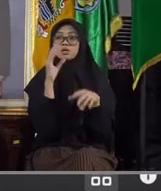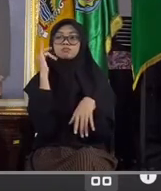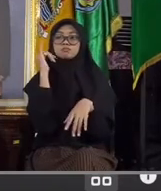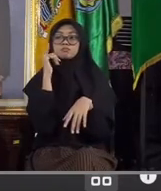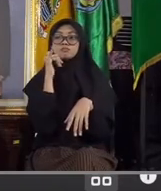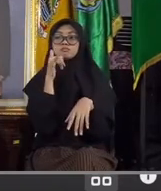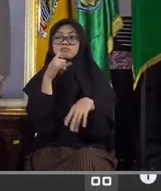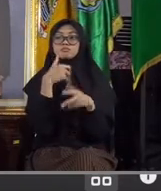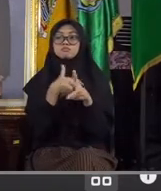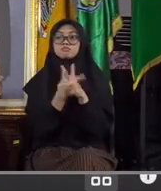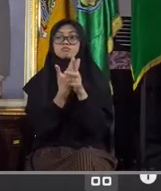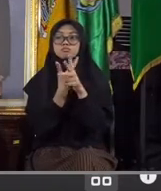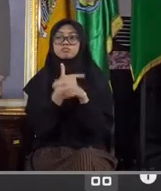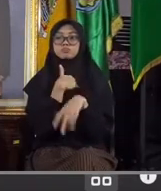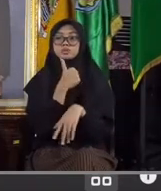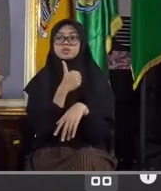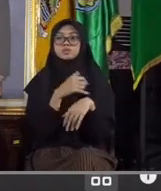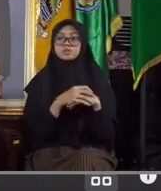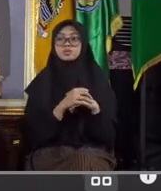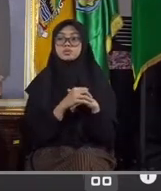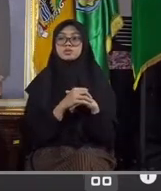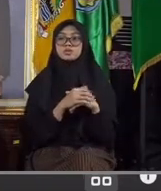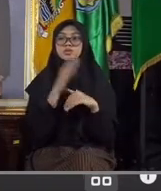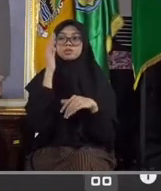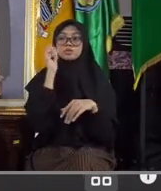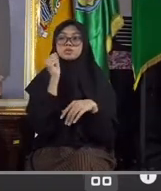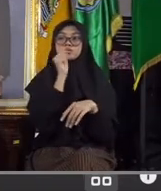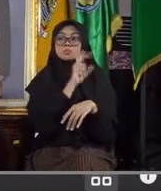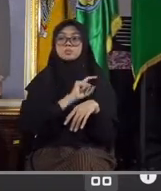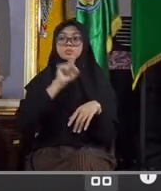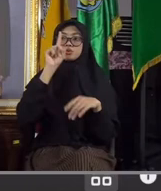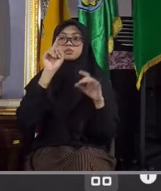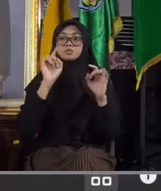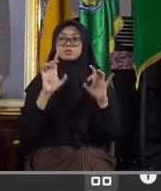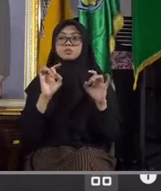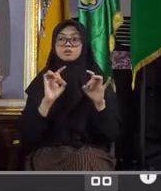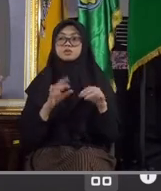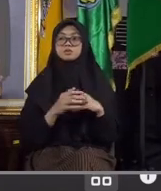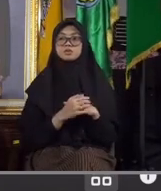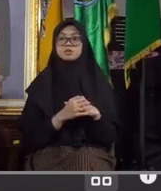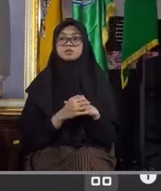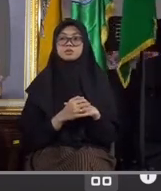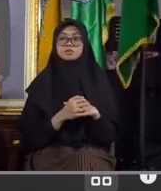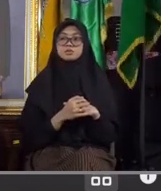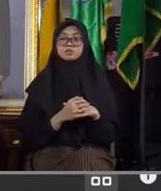Gub. Assalamualaikum warahmatullahi wabarakatuh.